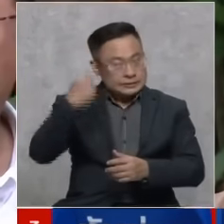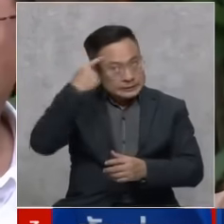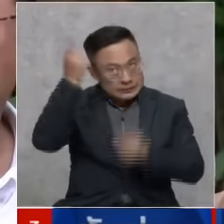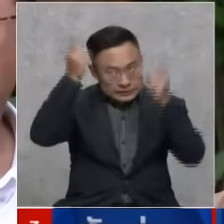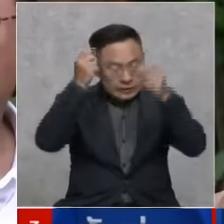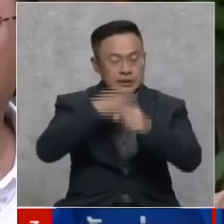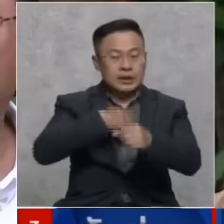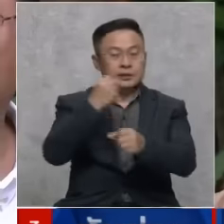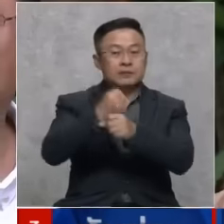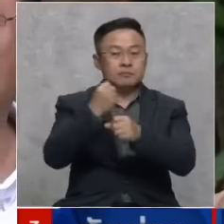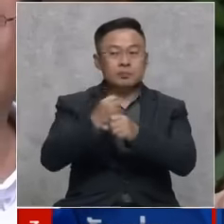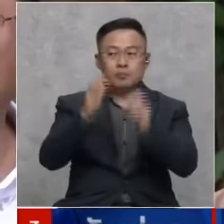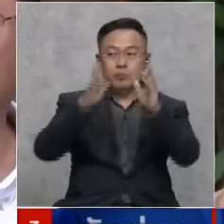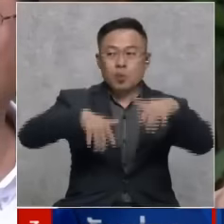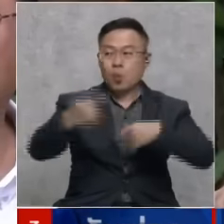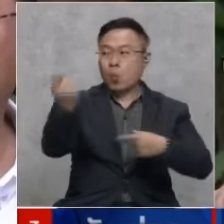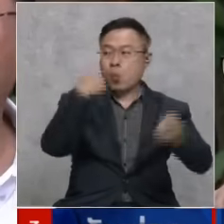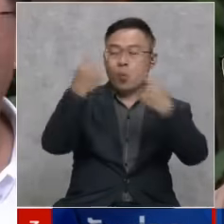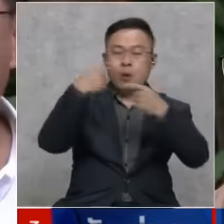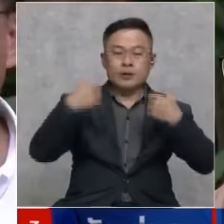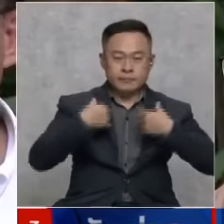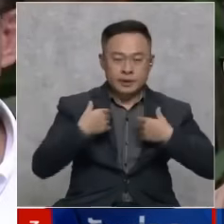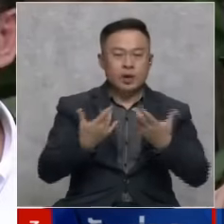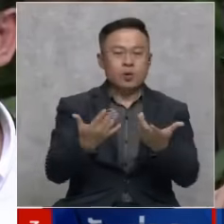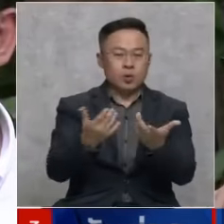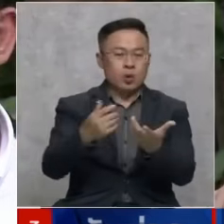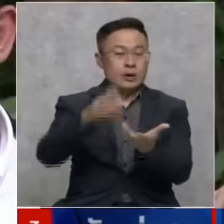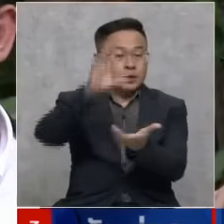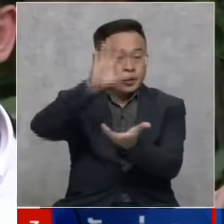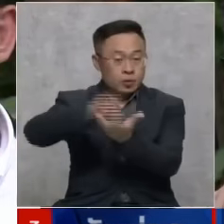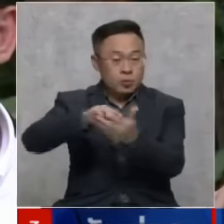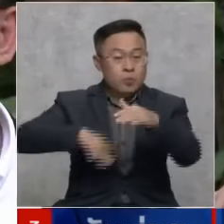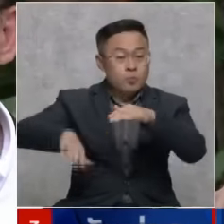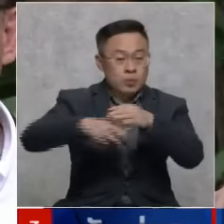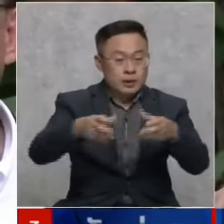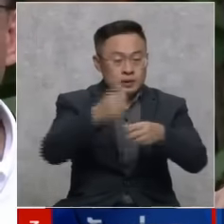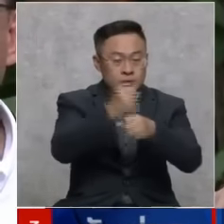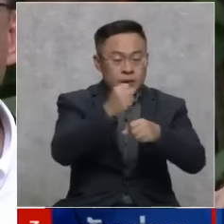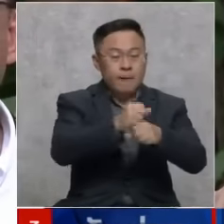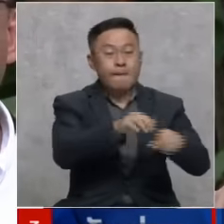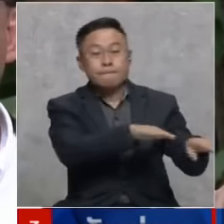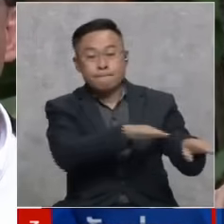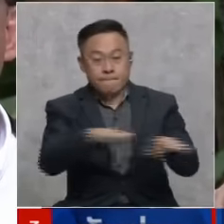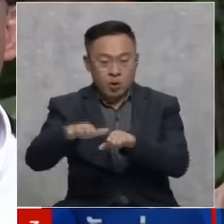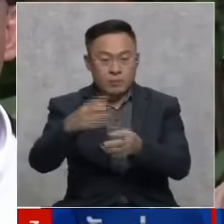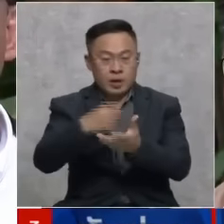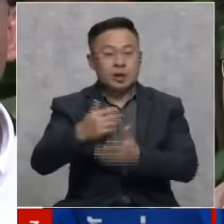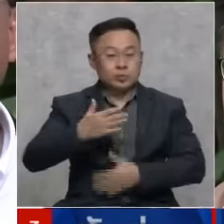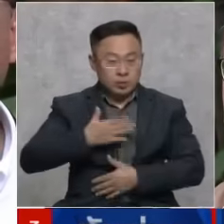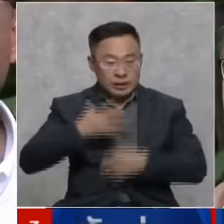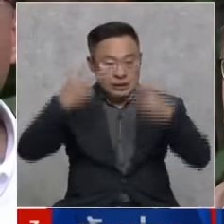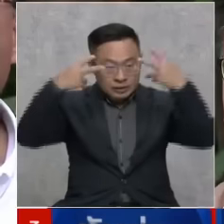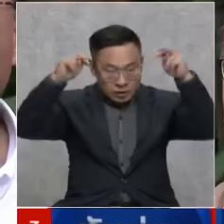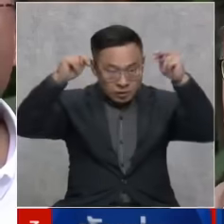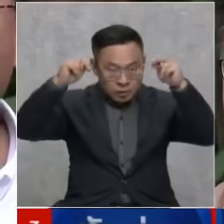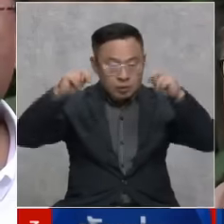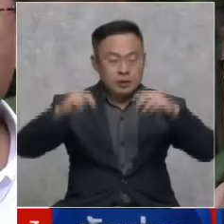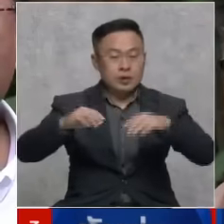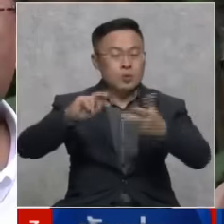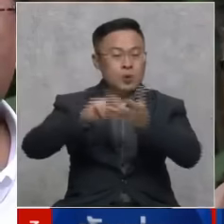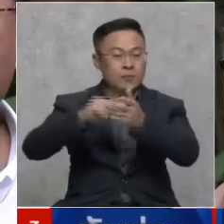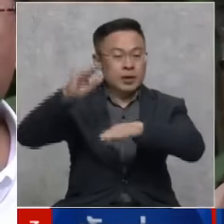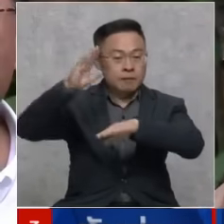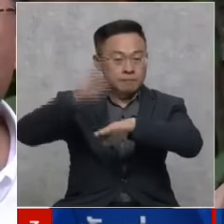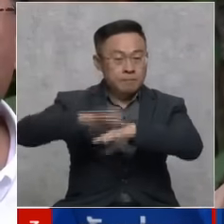ขอเอาเรื่องดีๆเรื่องที่มันแน่นอนดีกว่ามีข้อมูลพร้อมก่อนดีกว่าเพราะถามว่าตัวเองก็มือใหม่หัดขับเหมือนกันนะคะเพิ่งมาเป็นนายกรัฐม